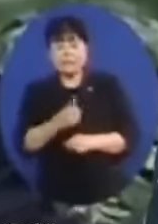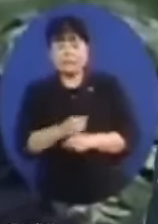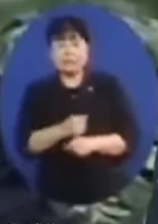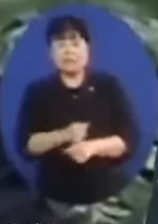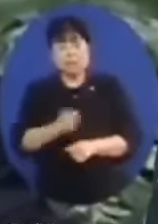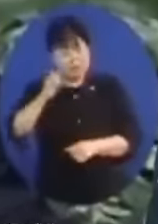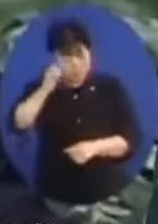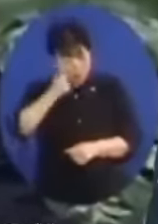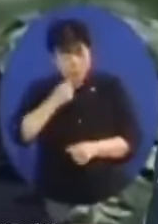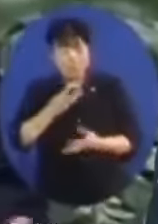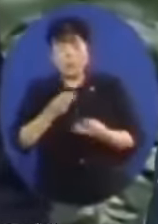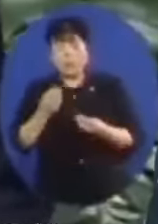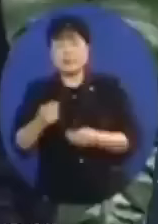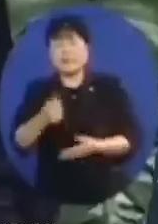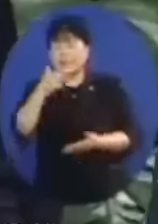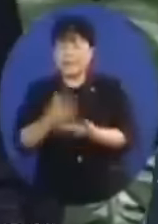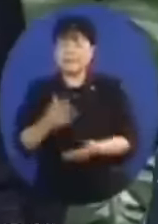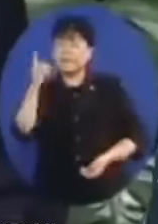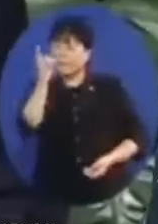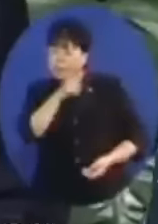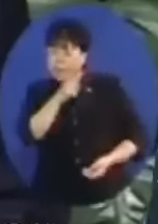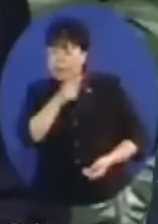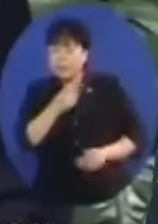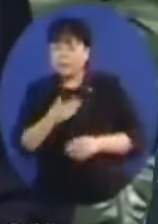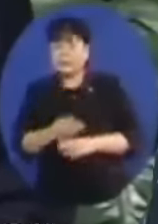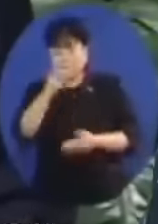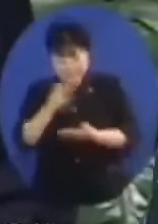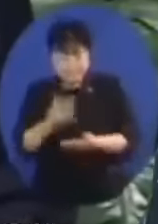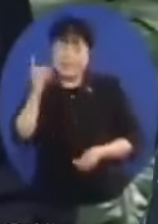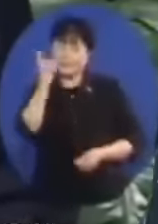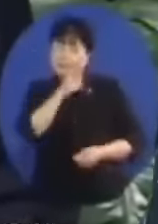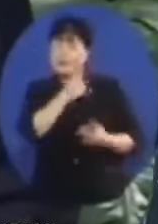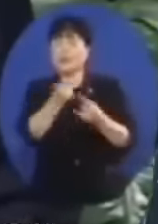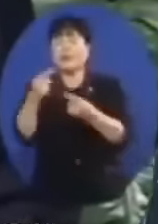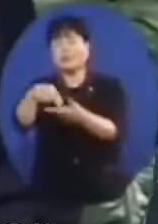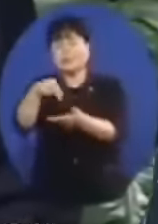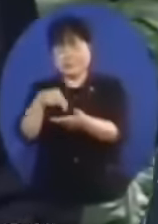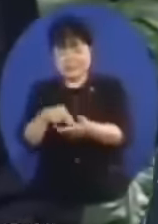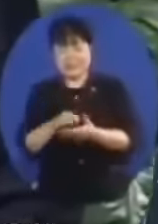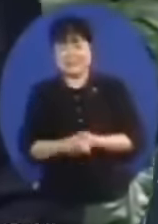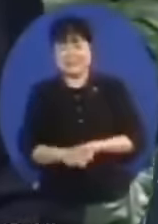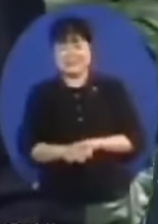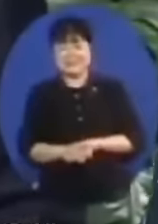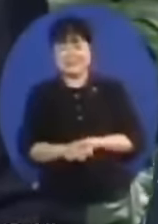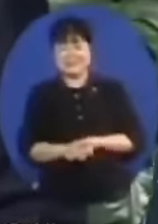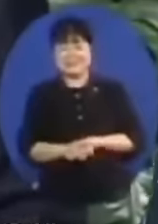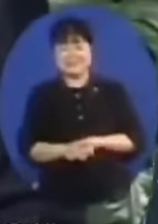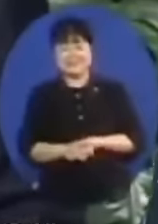수고로워요. 내 팔자 고약합니다. 다른 사람도 팔자 고약합니다.